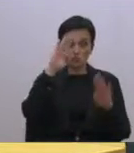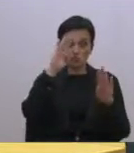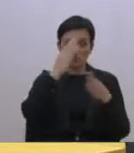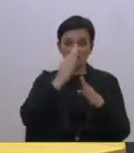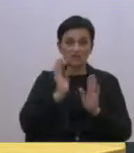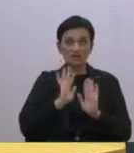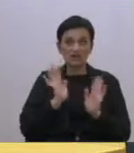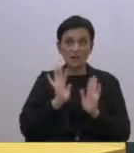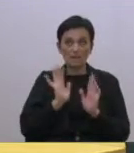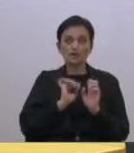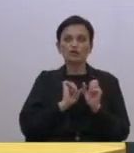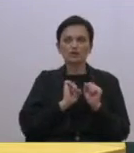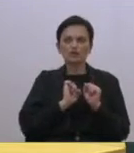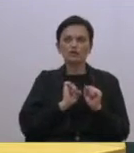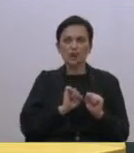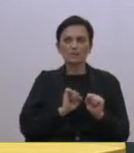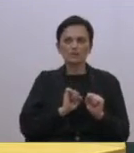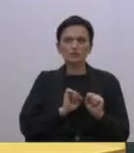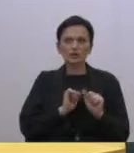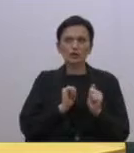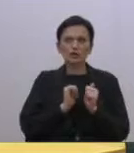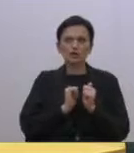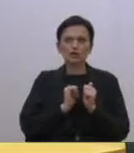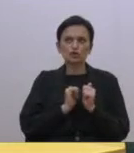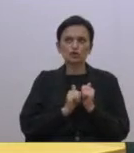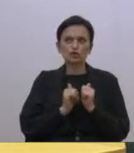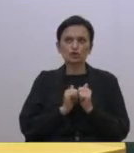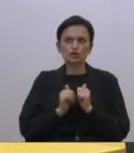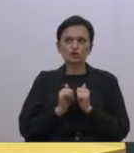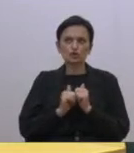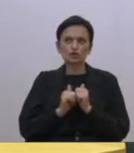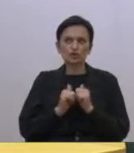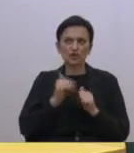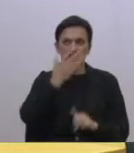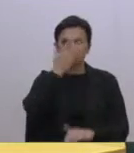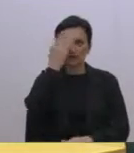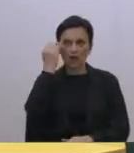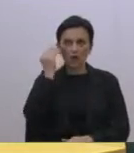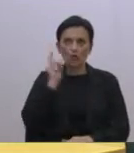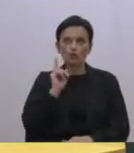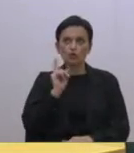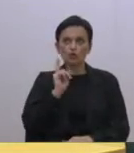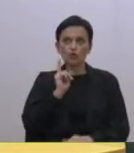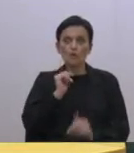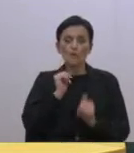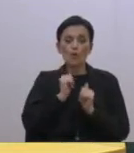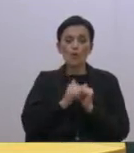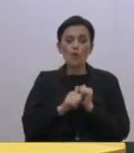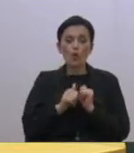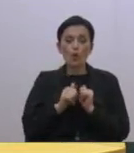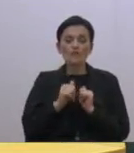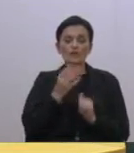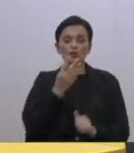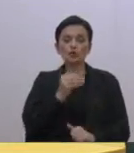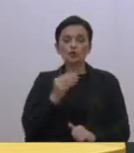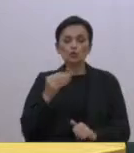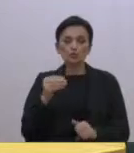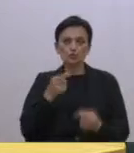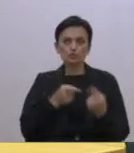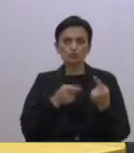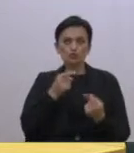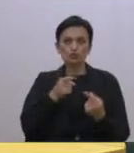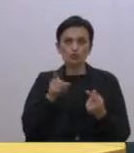არამედ დამცველებმაც კი ძალიან ხშირად რაღაცნაირად დაივიწყეს, რომ ყოველწუთიერად უწევთ აი ამ ბრძოლაში